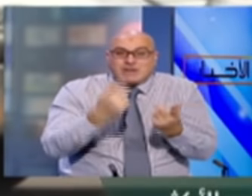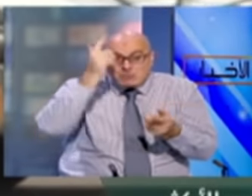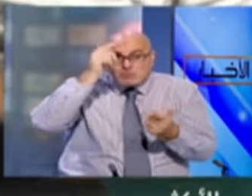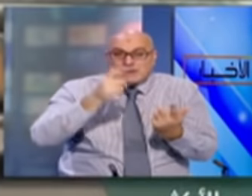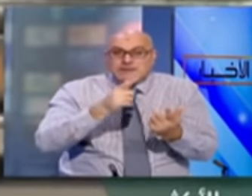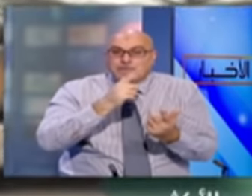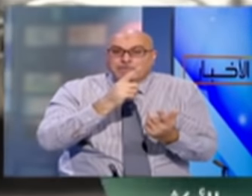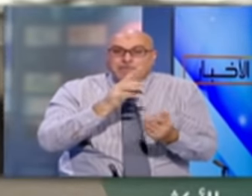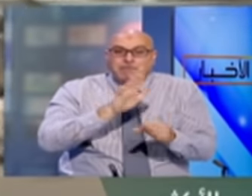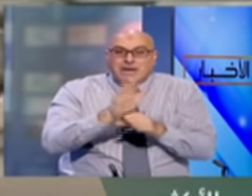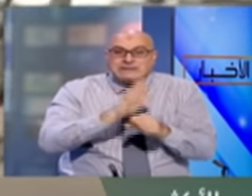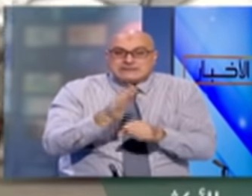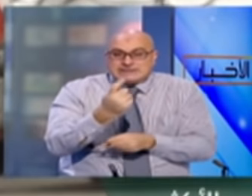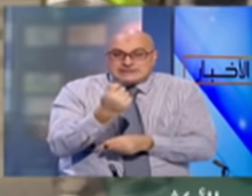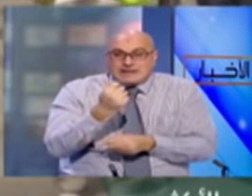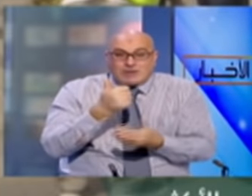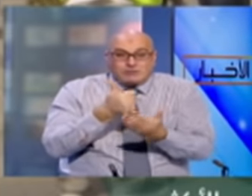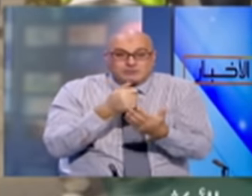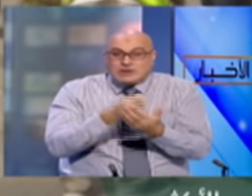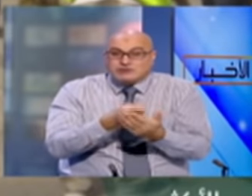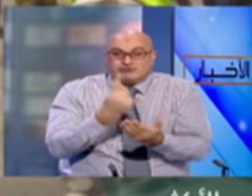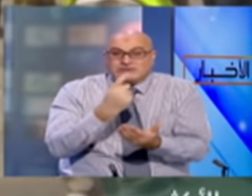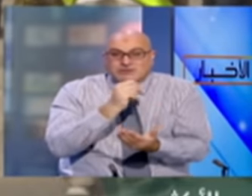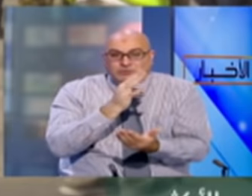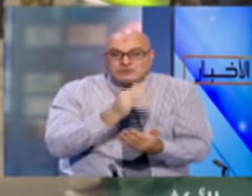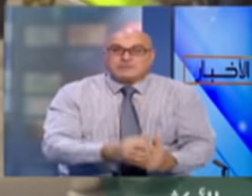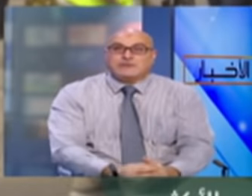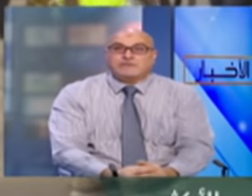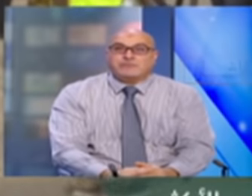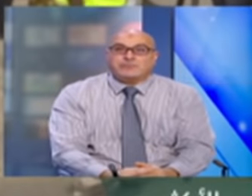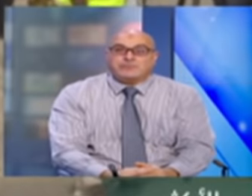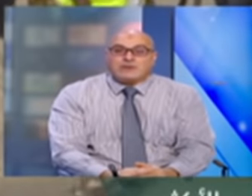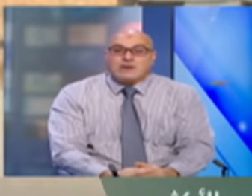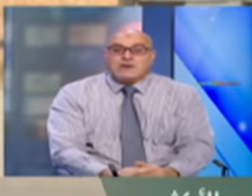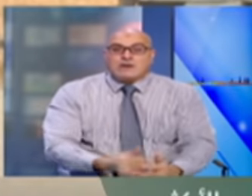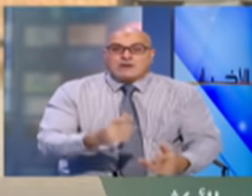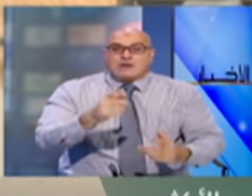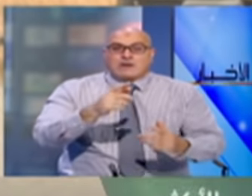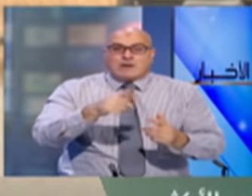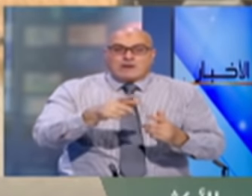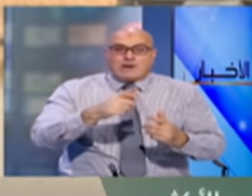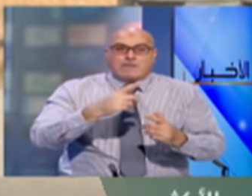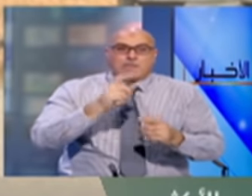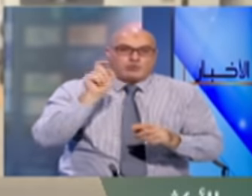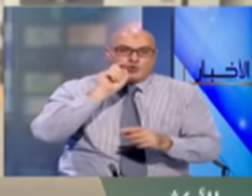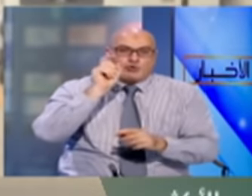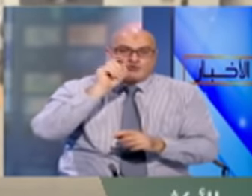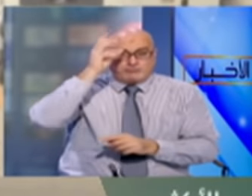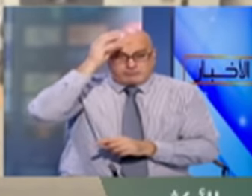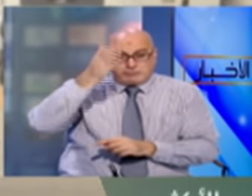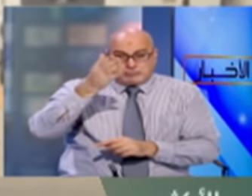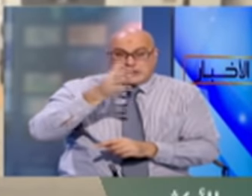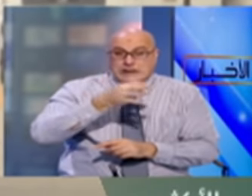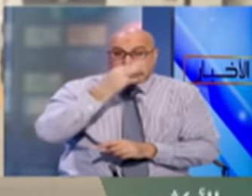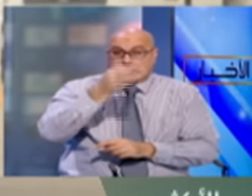تملك القدرة على اقتناء هذا اللقاح. وعن جذور الفيروس، أعلن خبراء المنظمة أنه